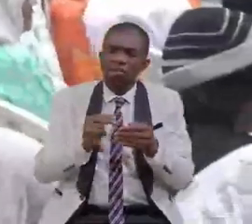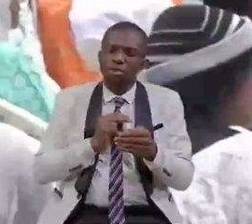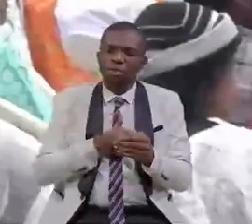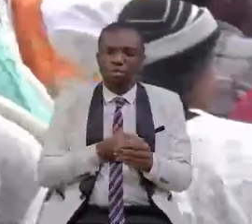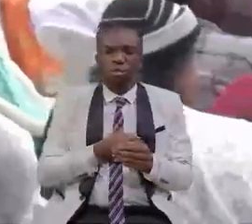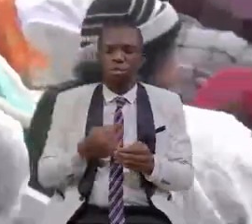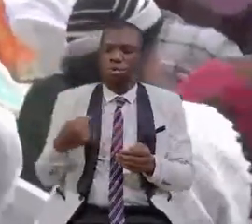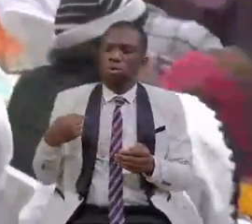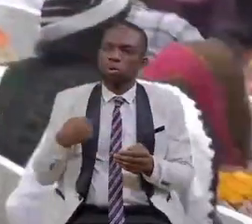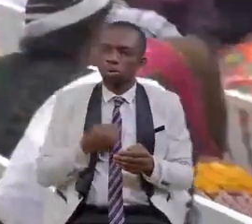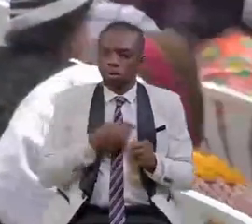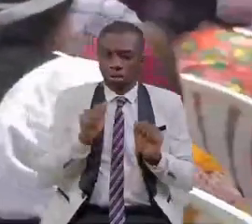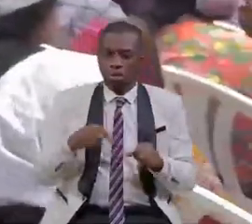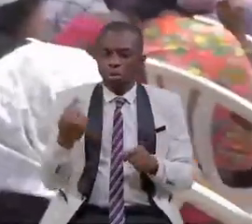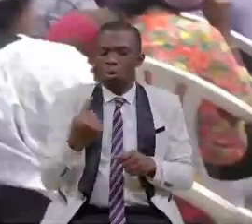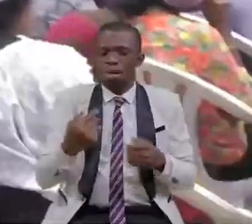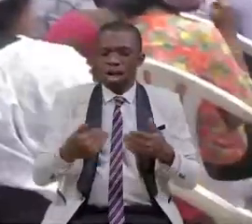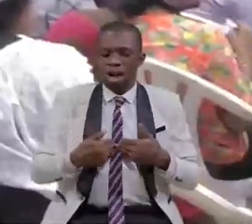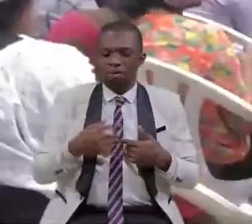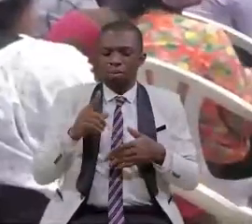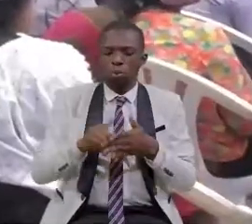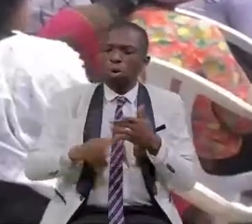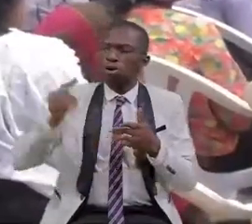Nous pouvons avoir ce qu'il nous donne.